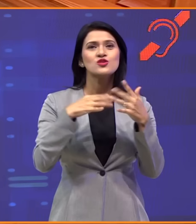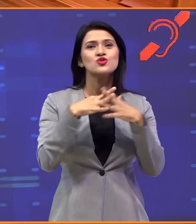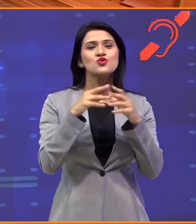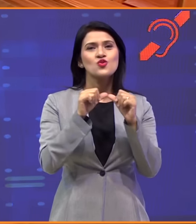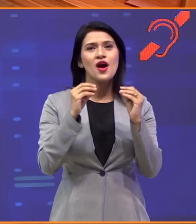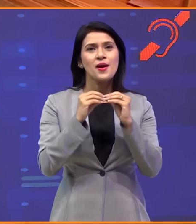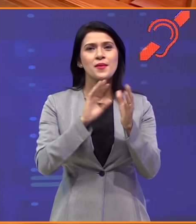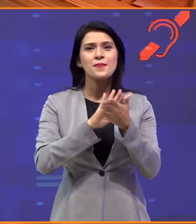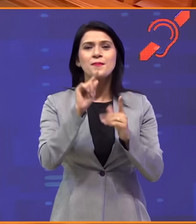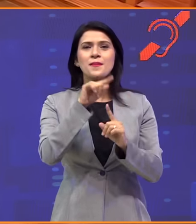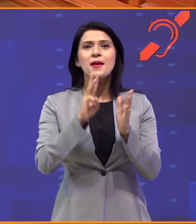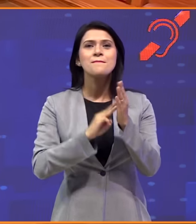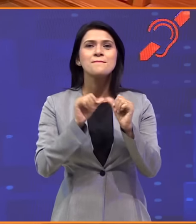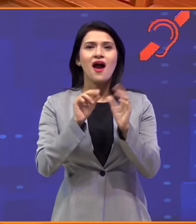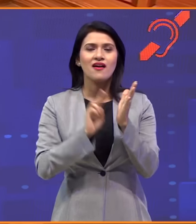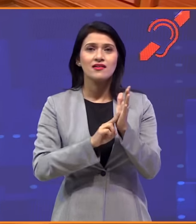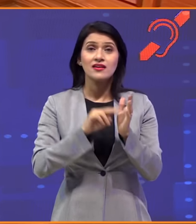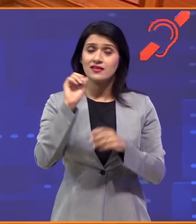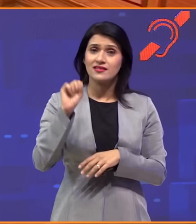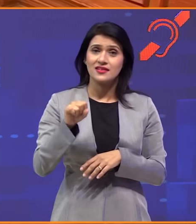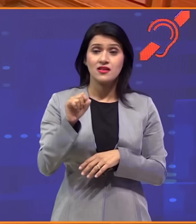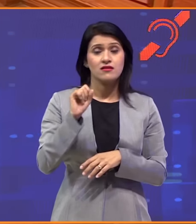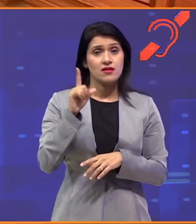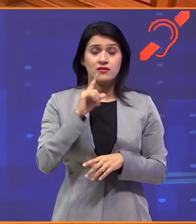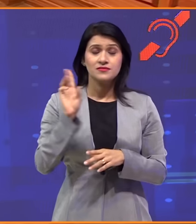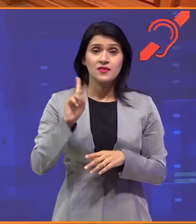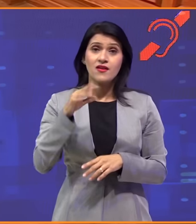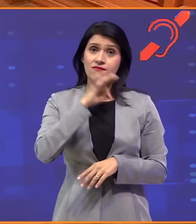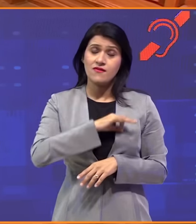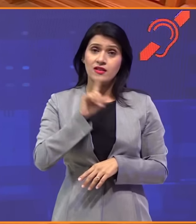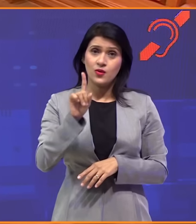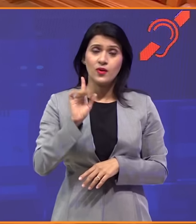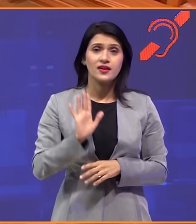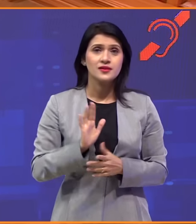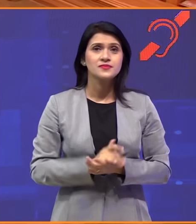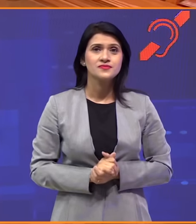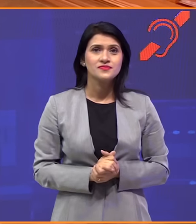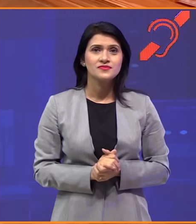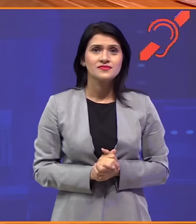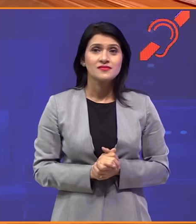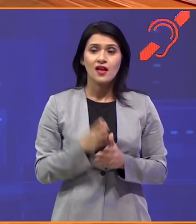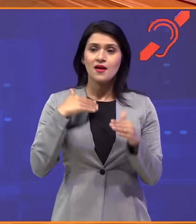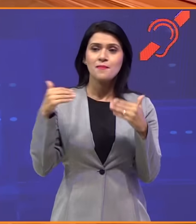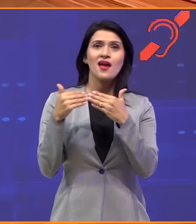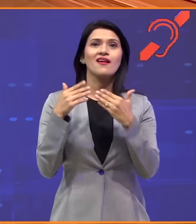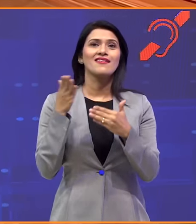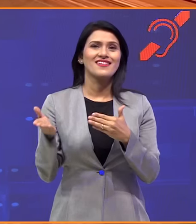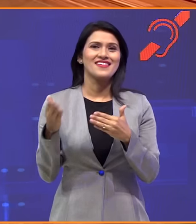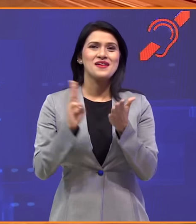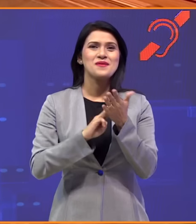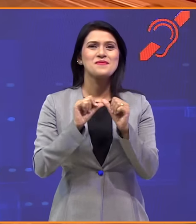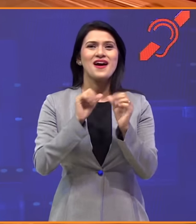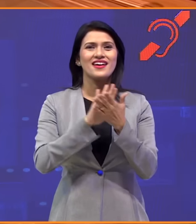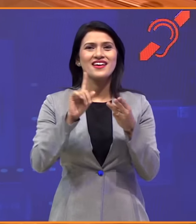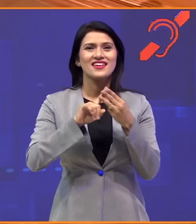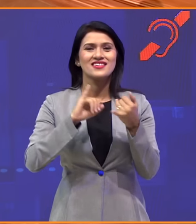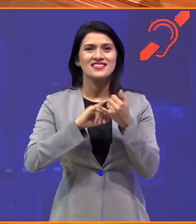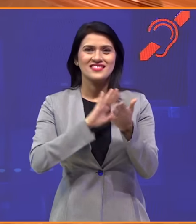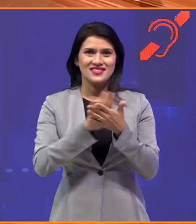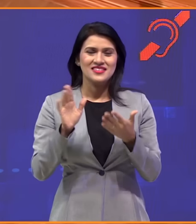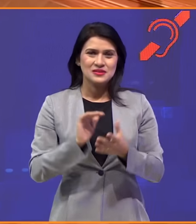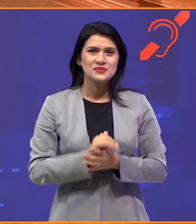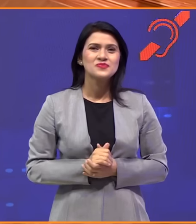हुआ उसका फायदा सबसे बड़ा हुआ कि मुझे महेश भट्ट मिले मतलब 4